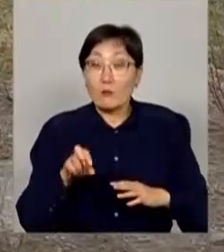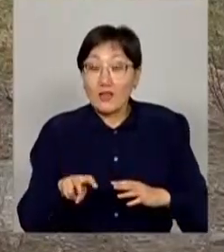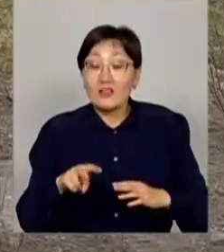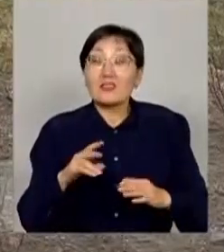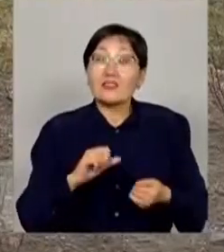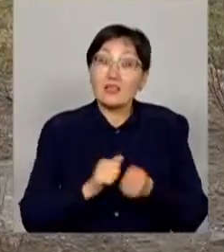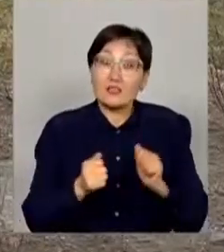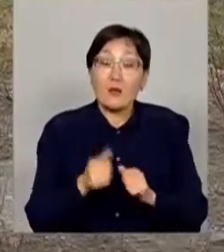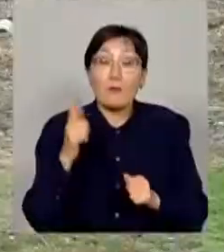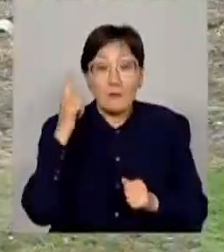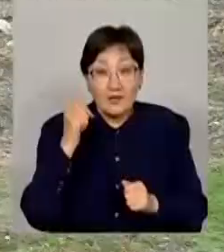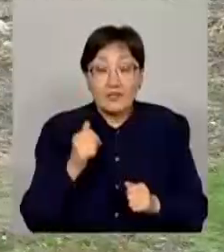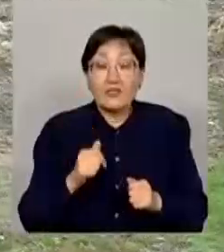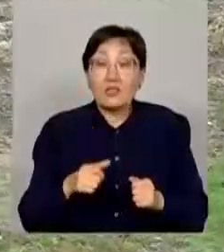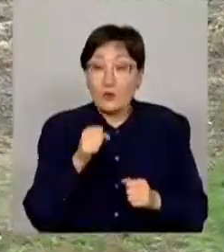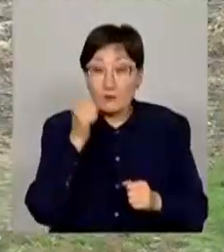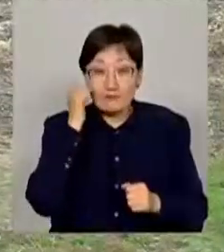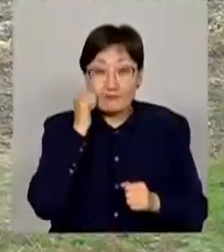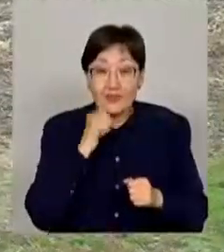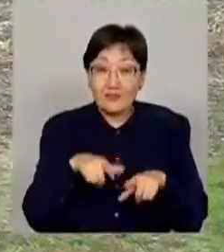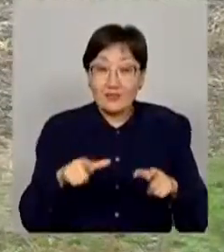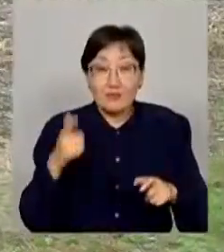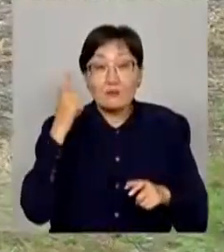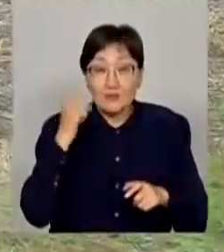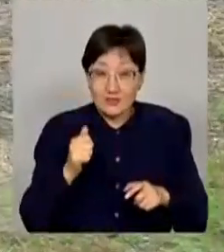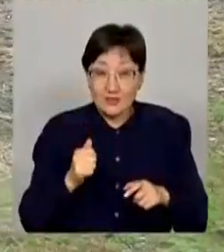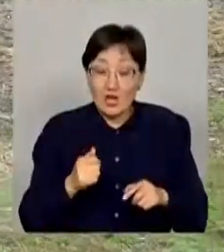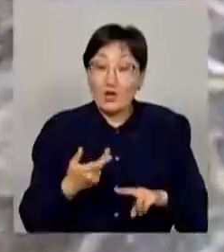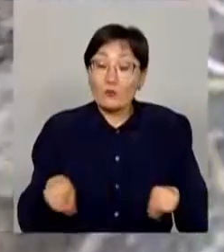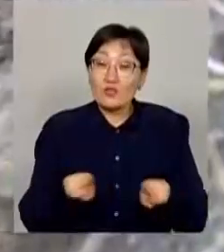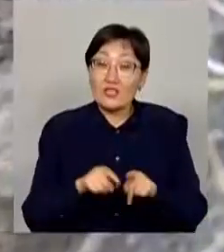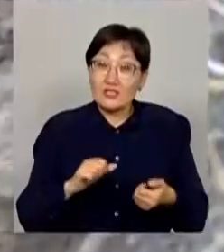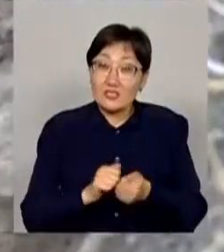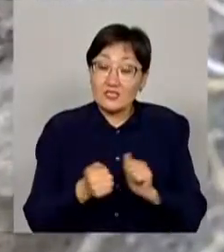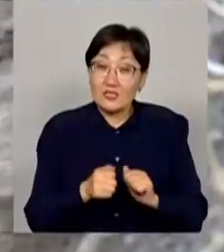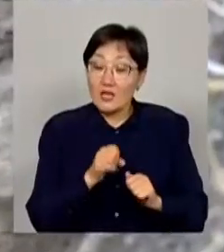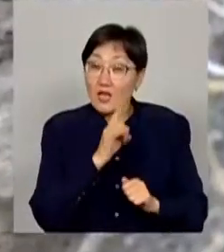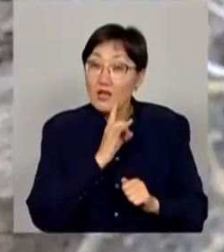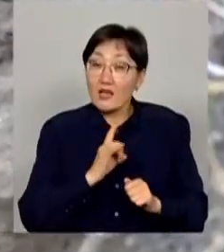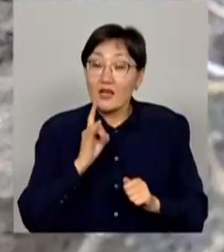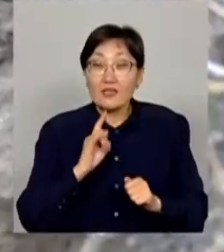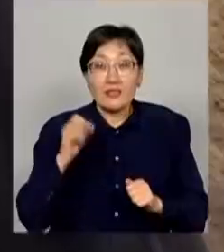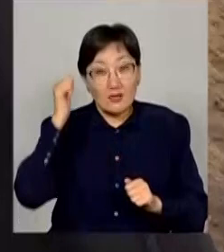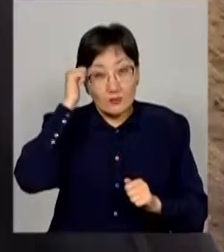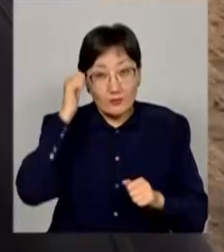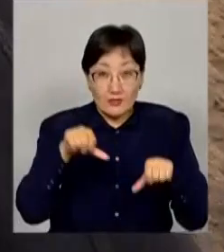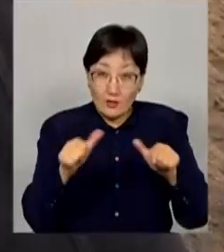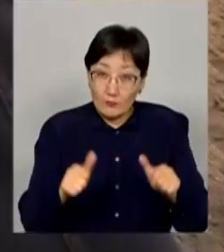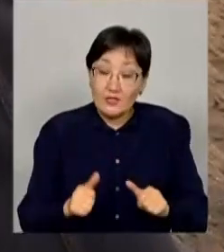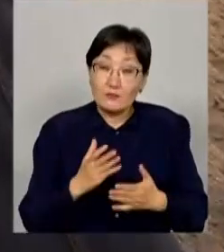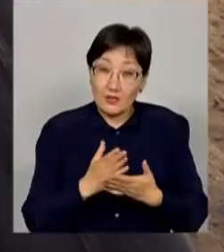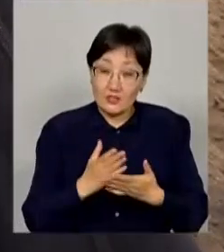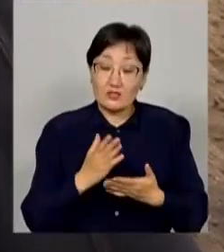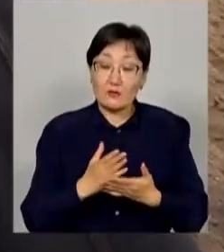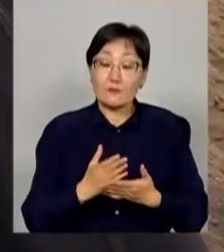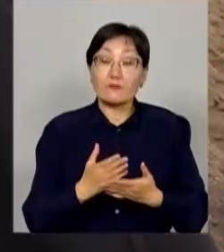екенін көбіне елді мекендегі қариялар жақсы білетін болып шықты тіпті мұндай тастың әйел кейпіндегі сыңары да бар екен осы төңіректе